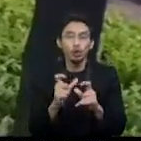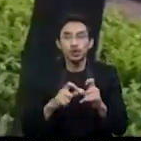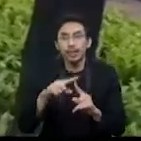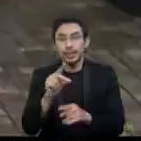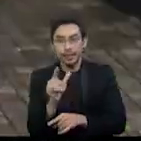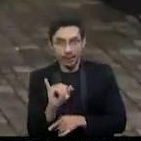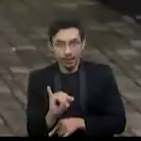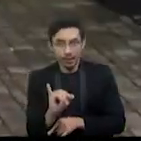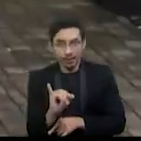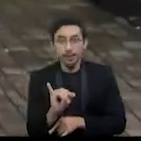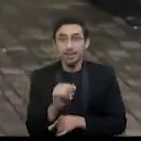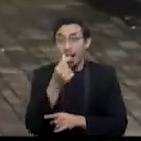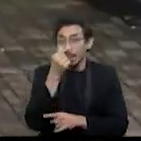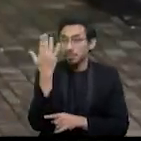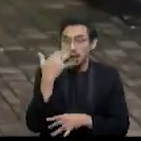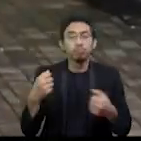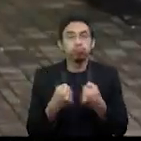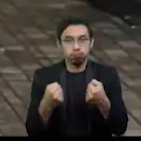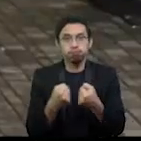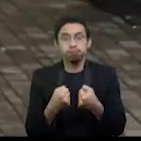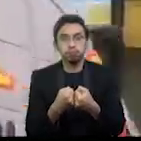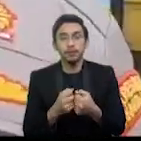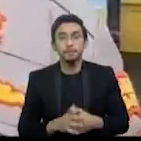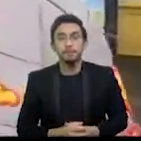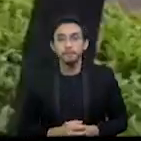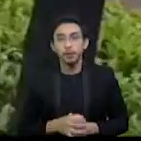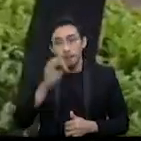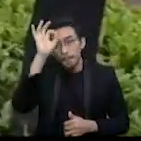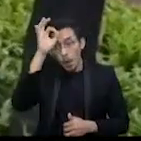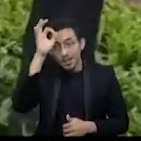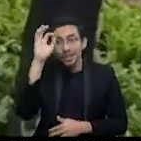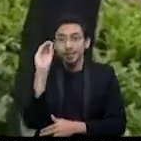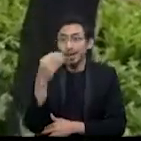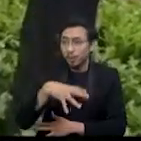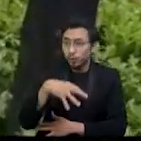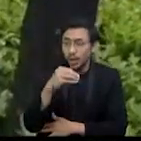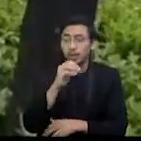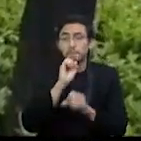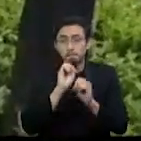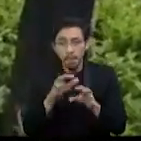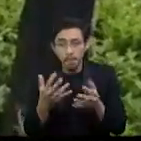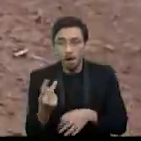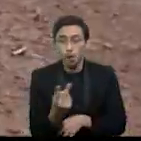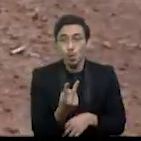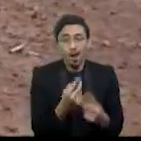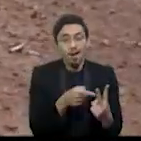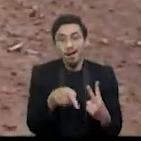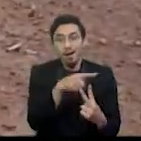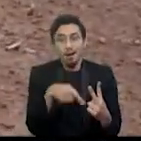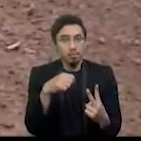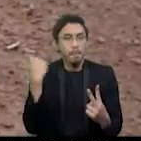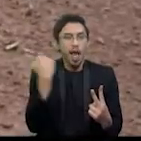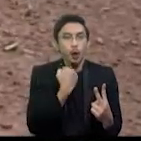lalu. Menurut Kapolres Metro Jakarta Pusat, Kombes Pol Komarudin, kedua tersangka merupakan pelaku utama atau